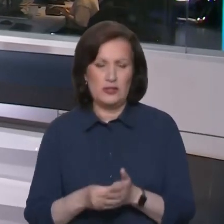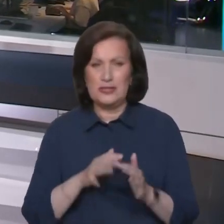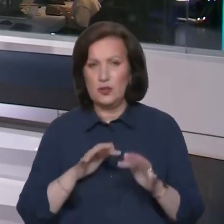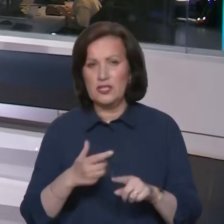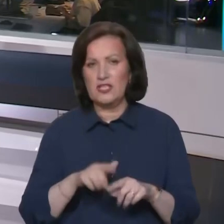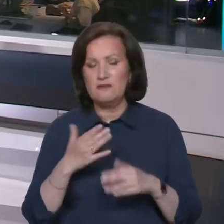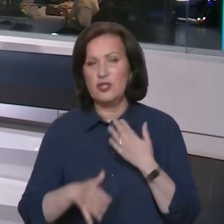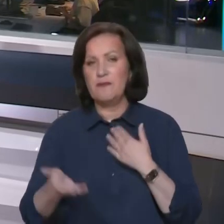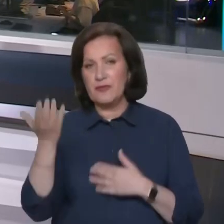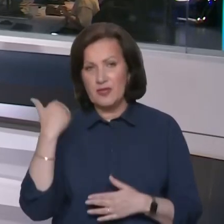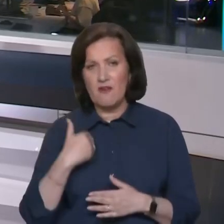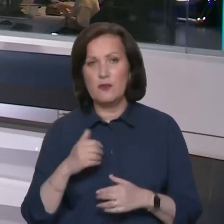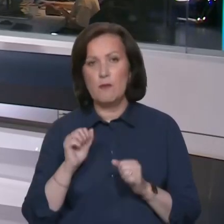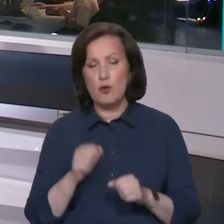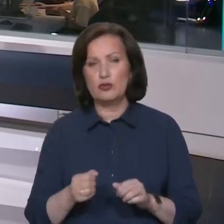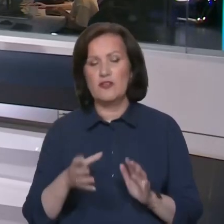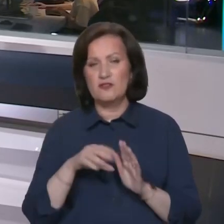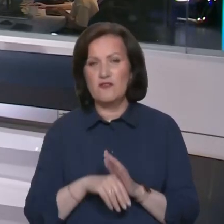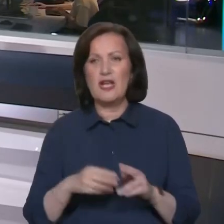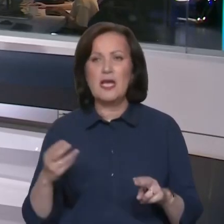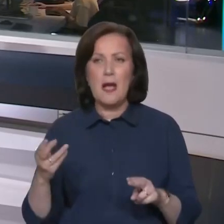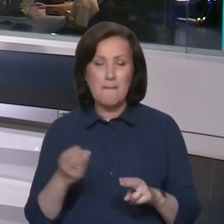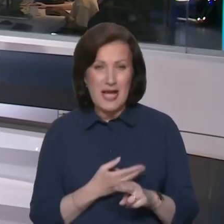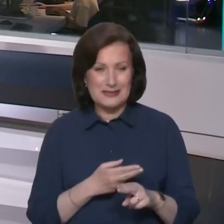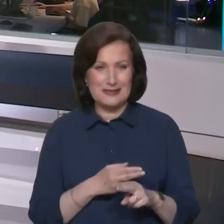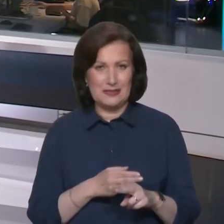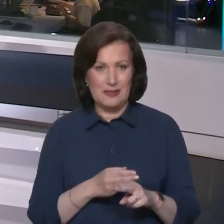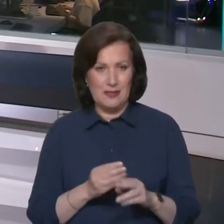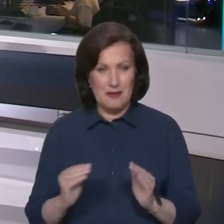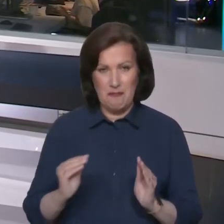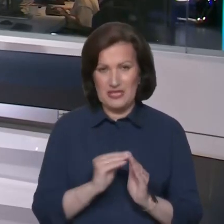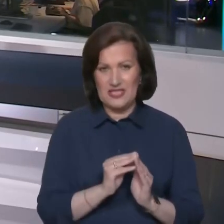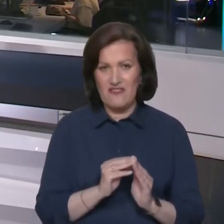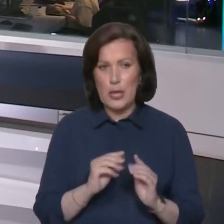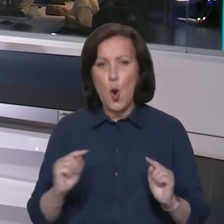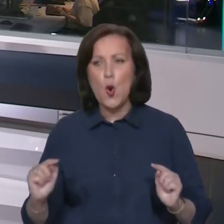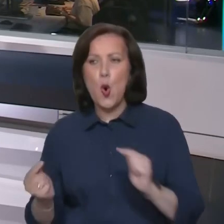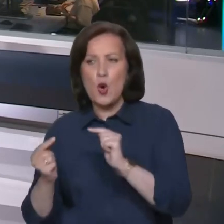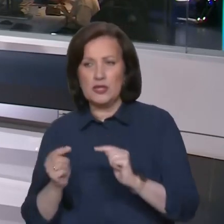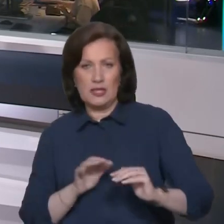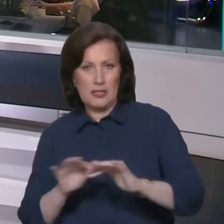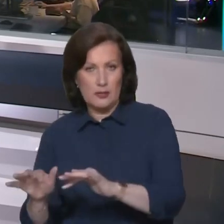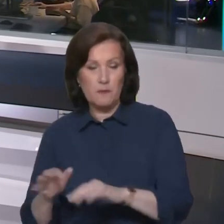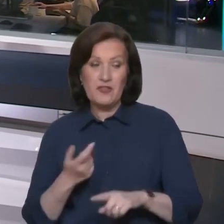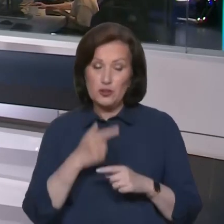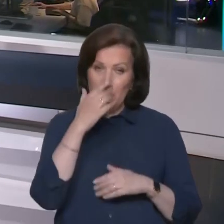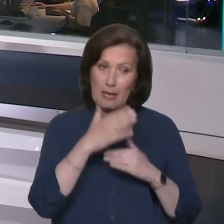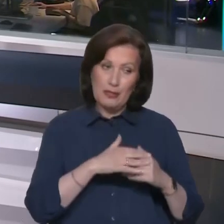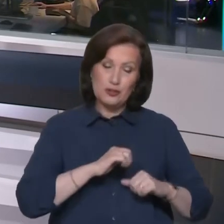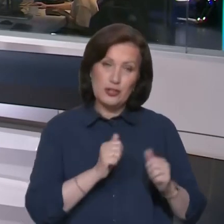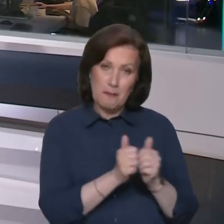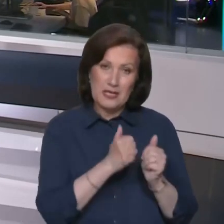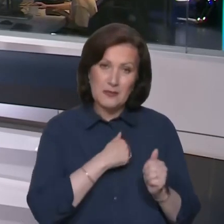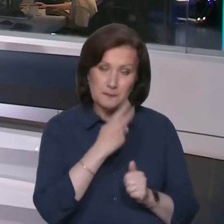наступу, який вже давно можна вживати без приставки «контр». Але ось, якщо ми подивимося на найближчих наших партнерів,